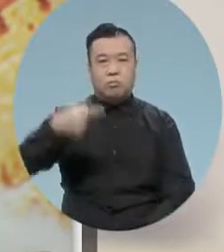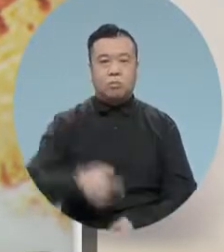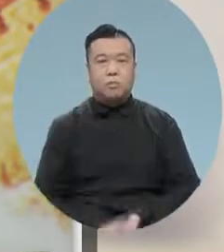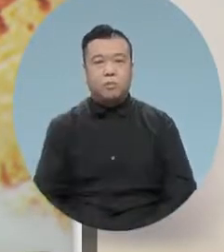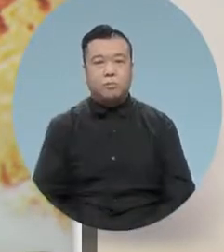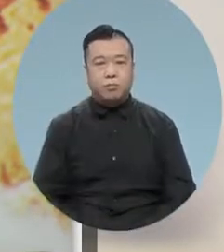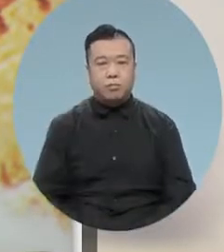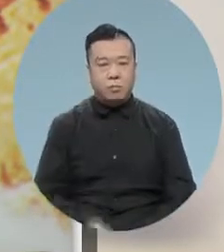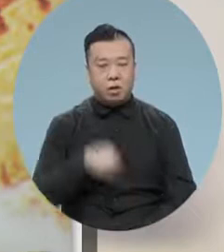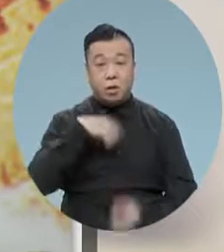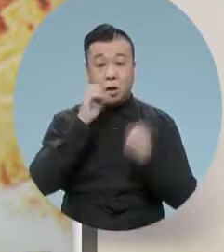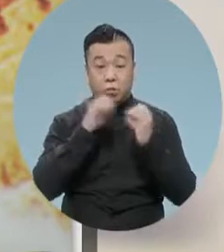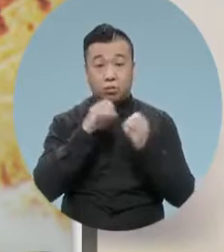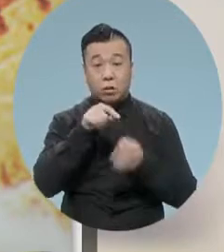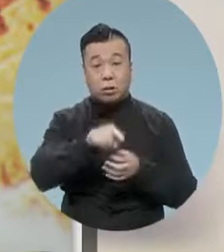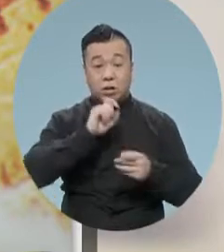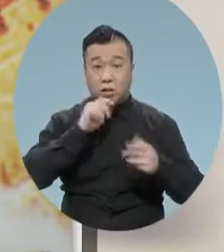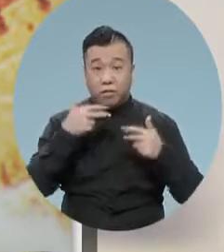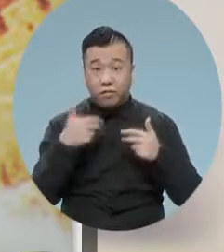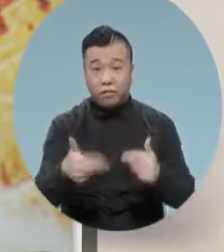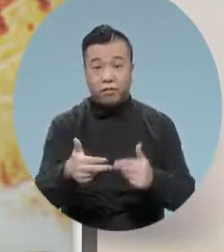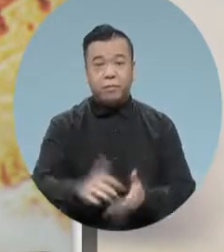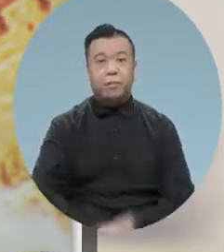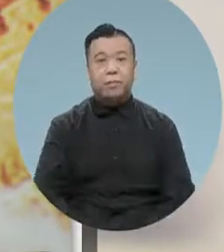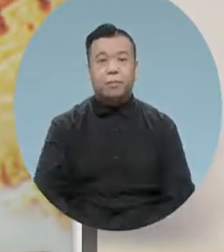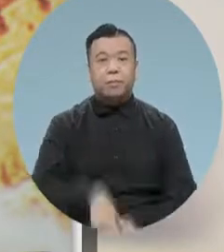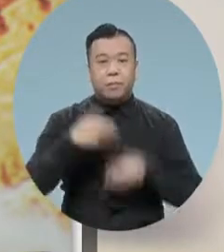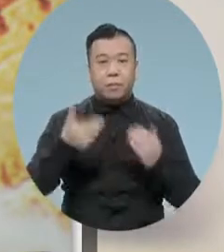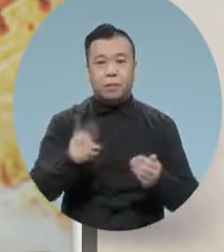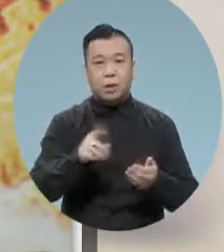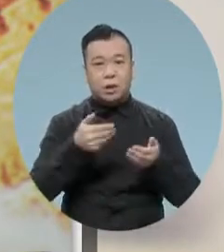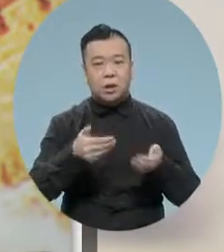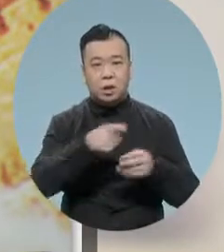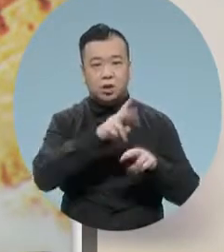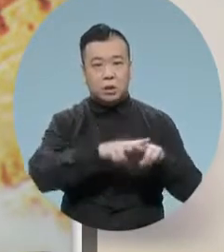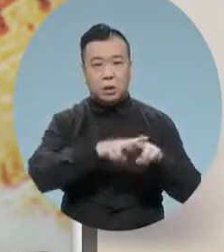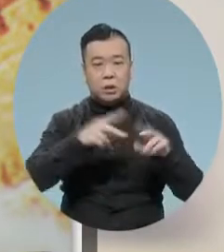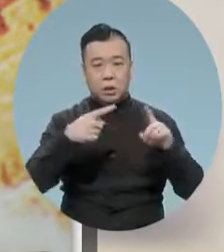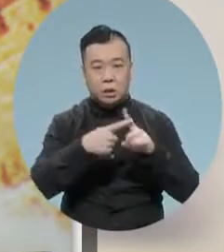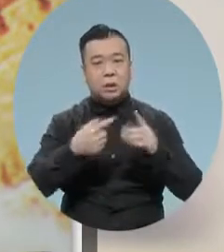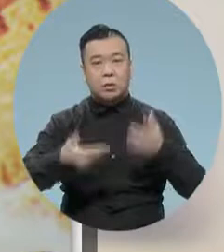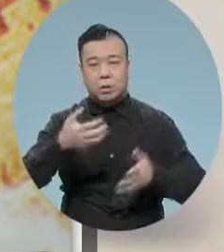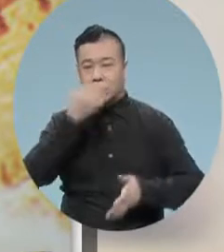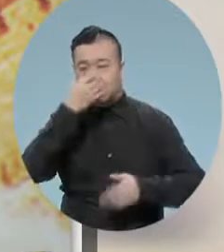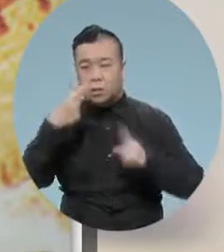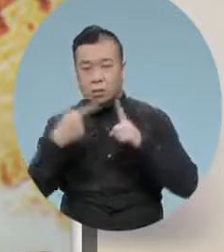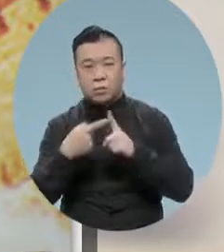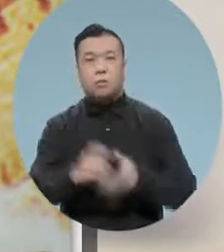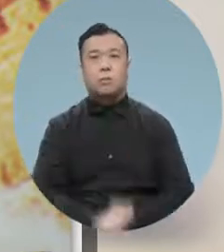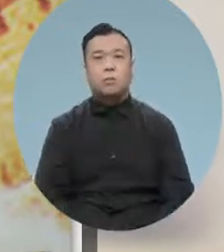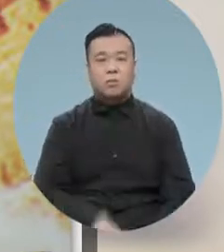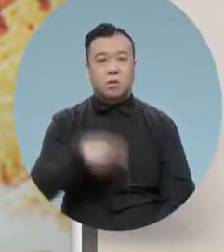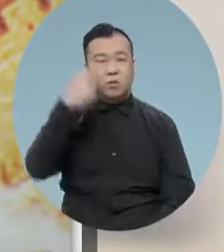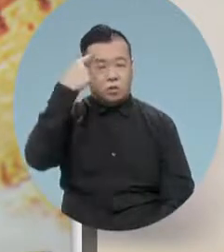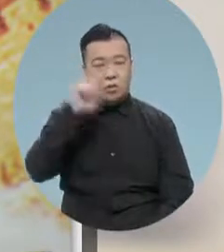此，我哋谈到嘅佢嘅发展嘅时候，我哋今日嘅中国人或者我哋香港人，想